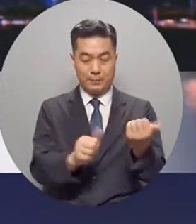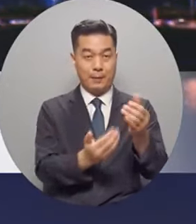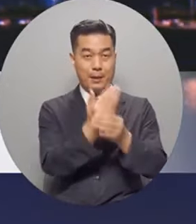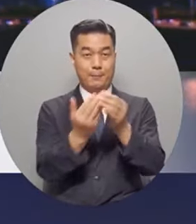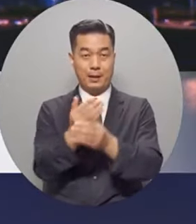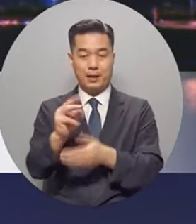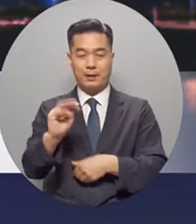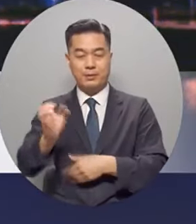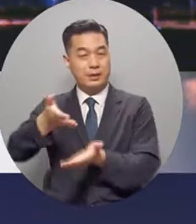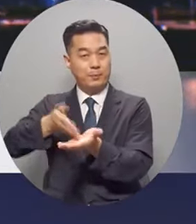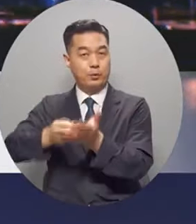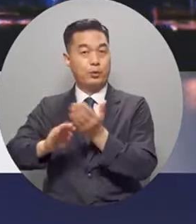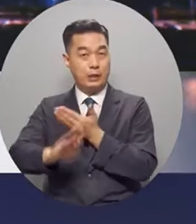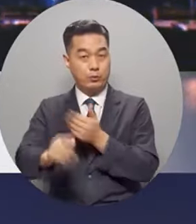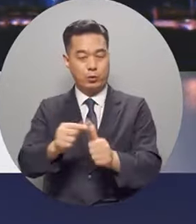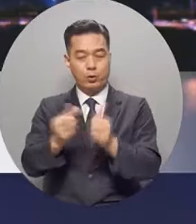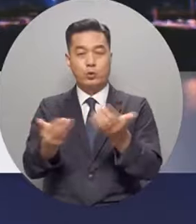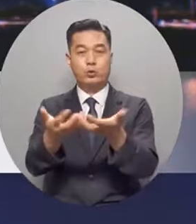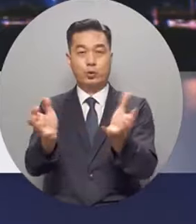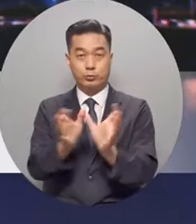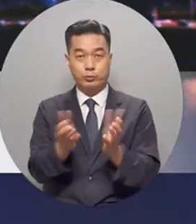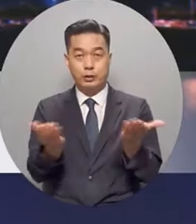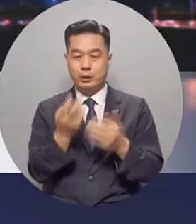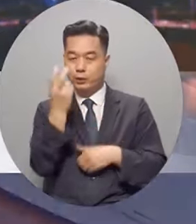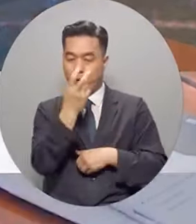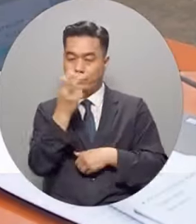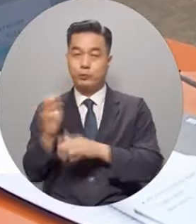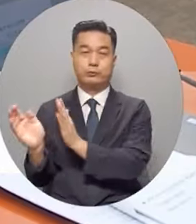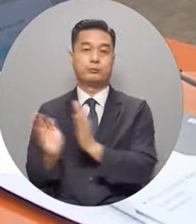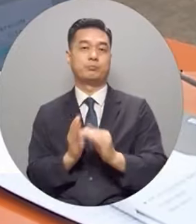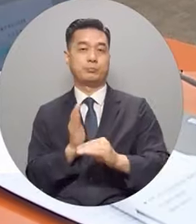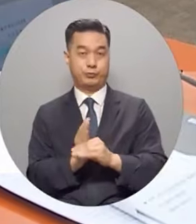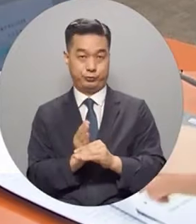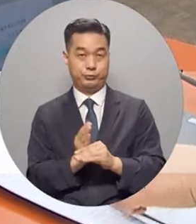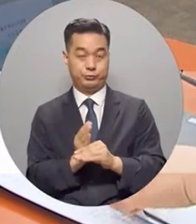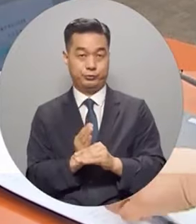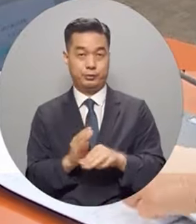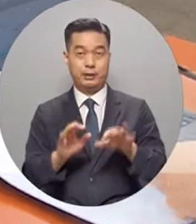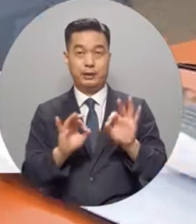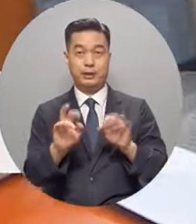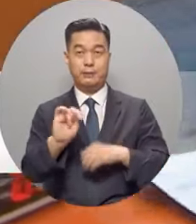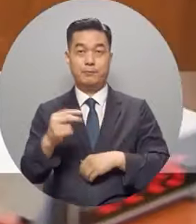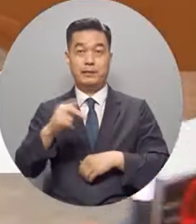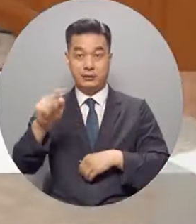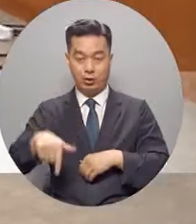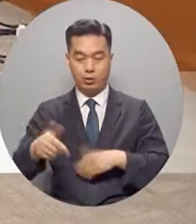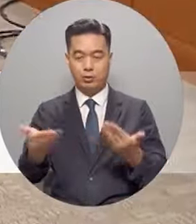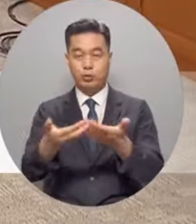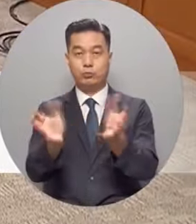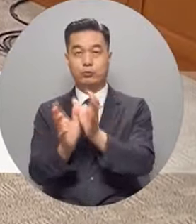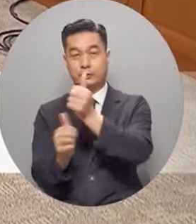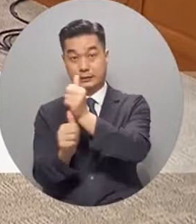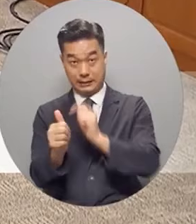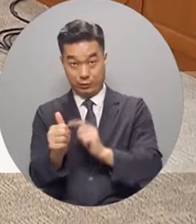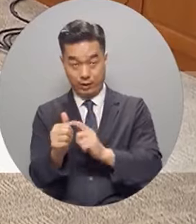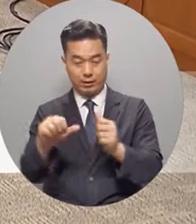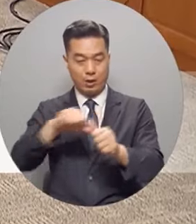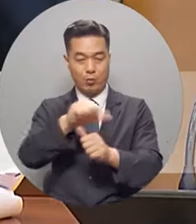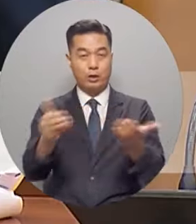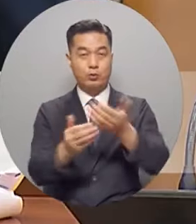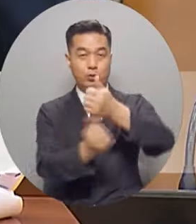보도 이후 고용노동부가 근로감독을 준비하고 있습니다. 김민석 노동부 차관은 오늘 국회 환경노동위 회의에